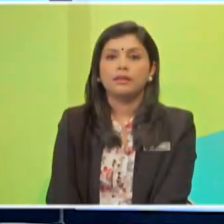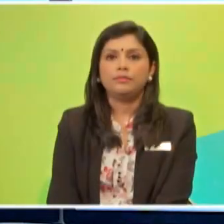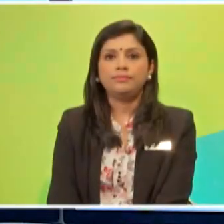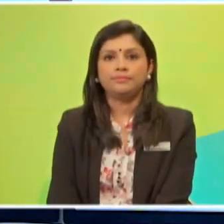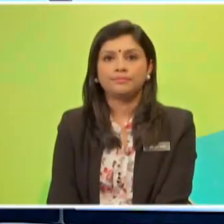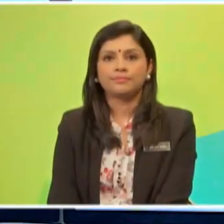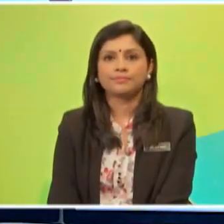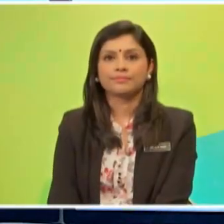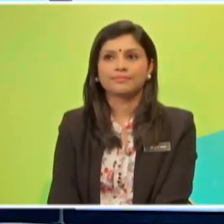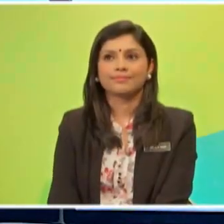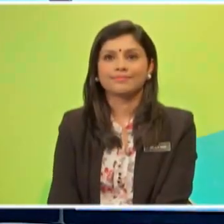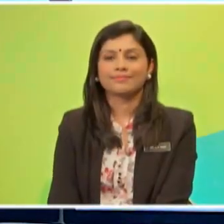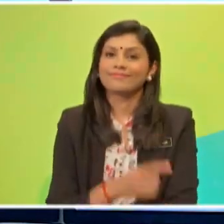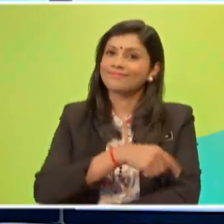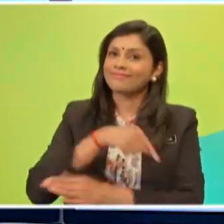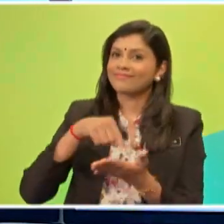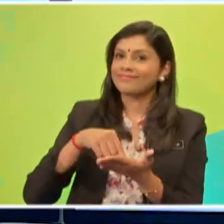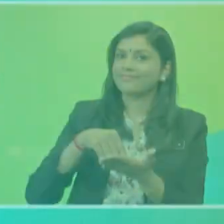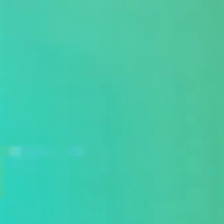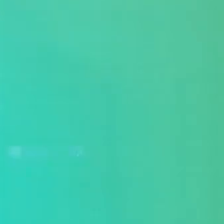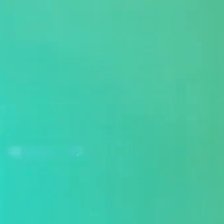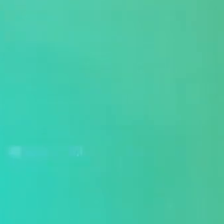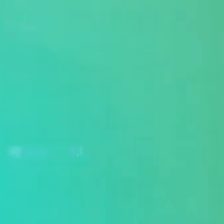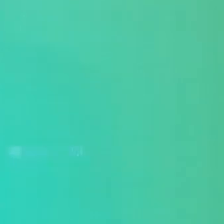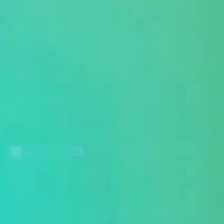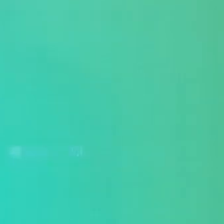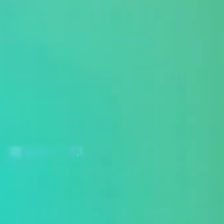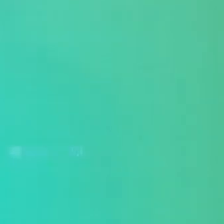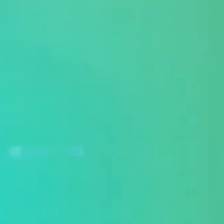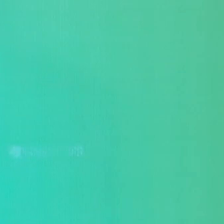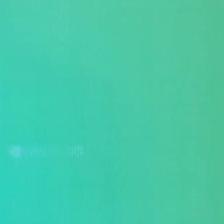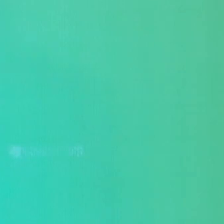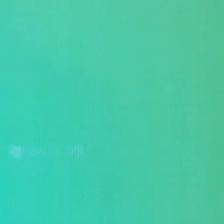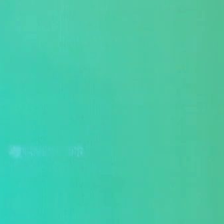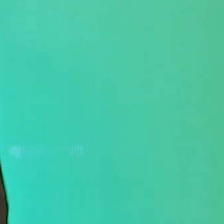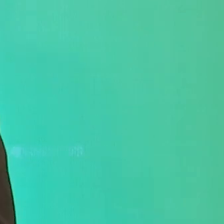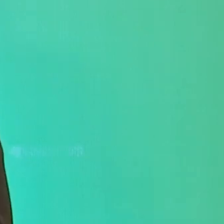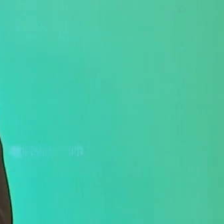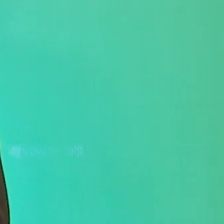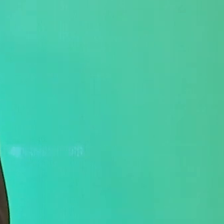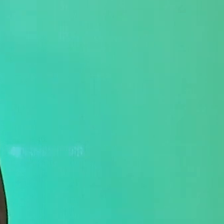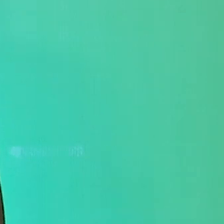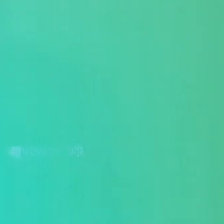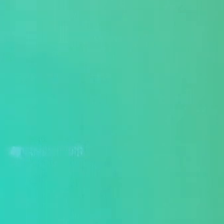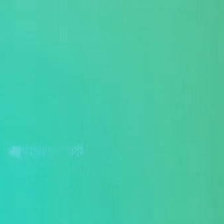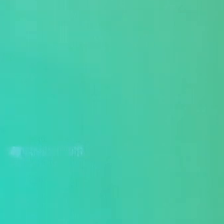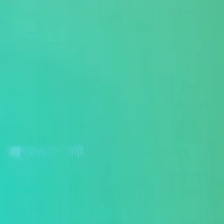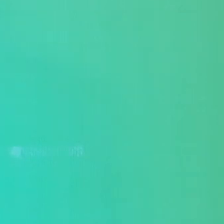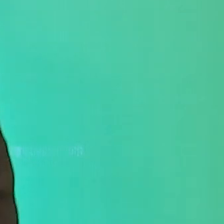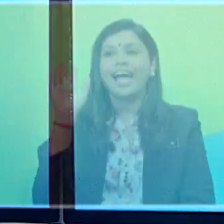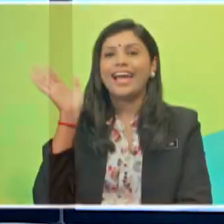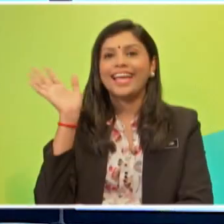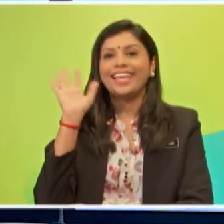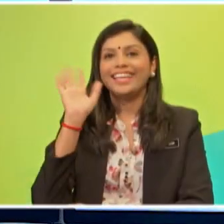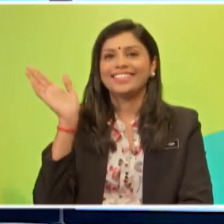Dan bersama kita pada hari ini, kita ada jurubahasa kita iaitu Cikgu Syamila Naik, anak perempuan Chandran. Hai Cikgu!